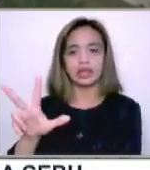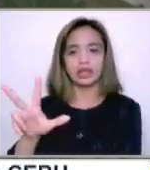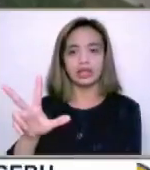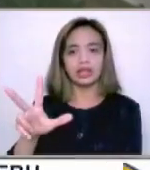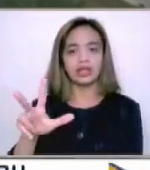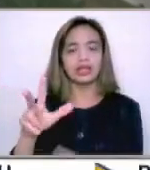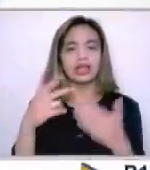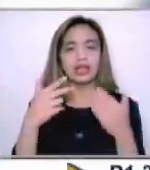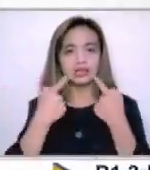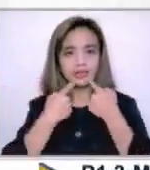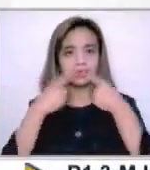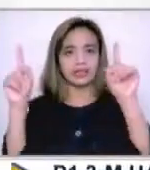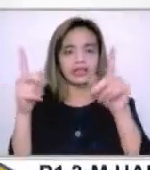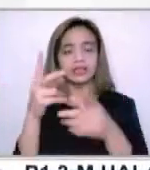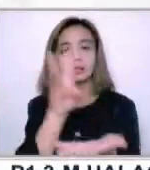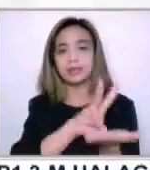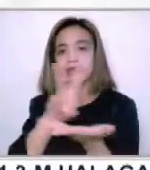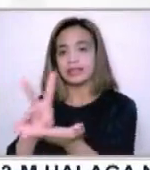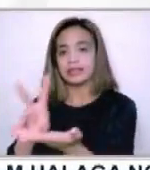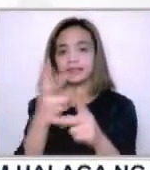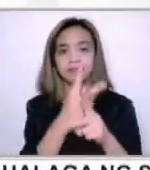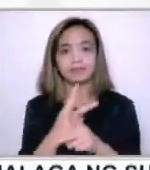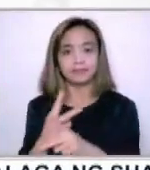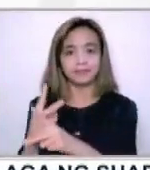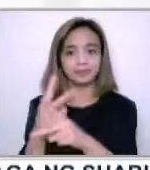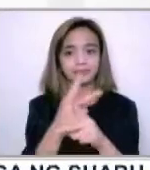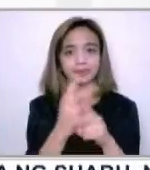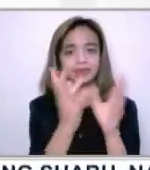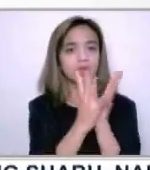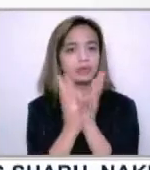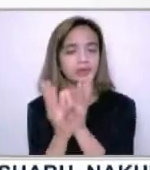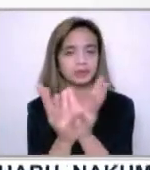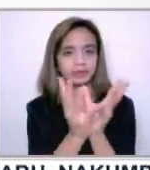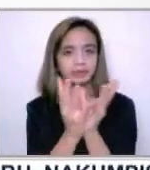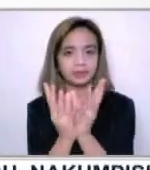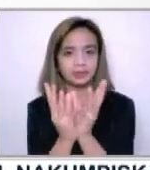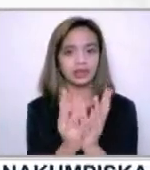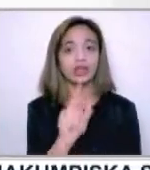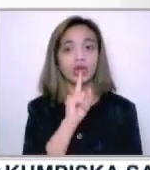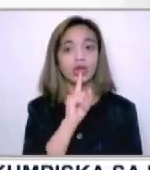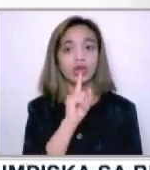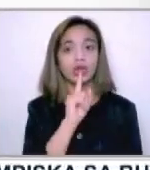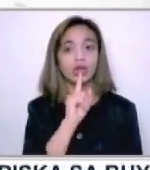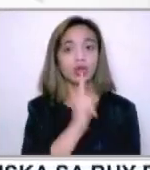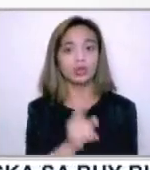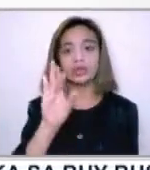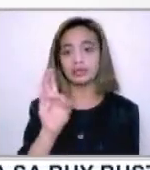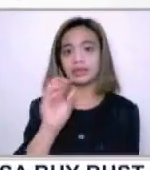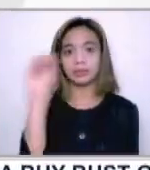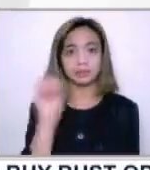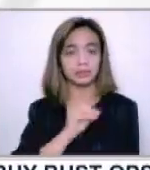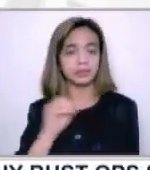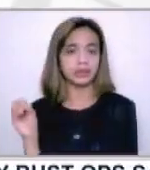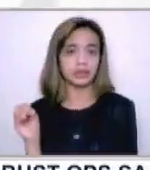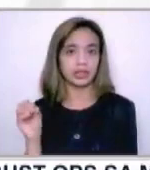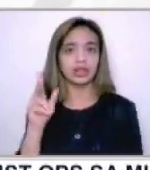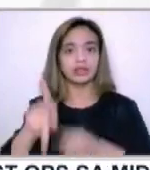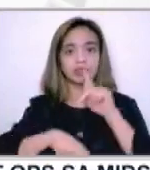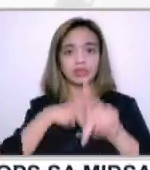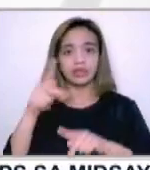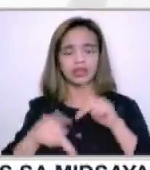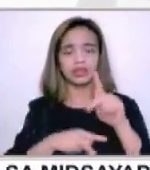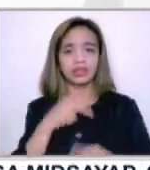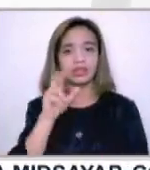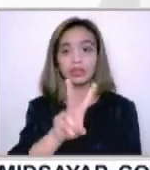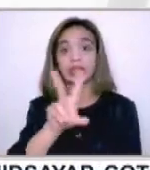protection. Ayon kay DILG Secretary Eduardo Anyo, 70% ng mga residente ng 23 lungsod